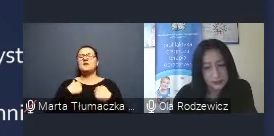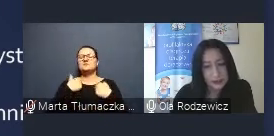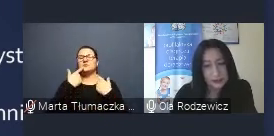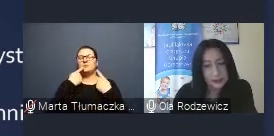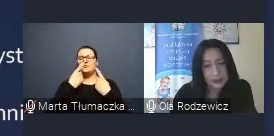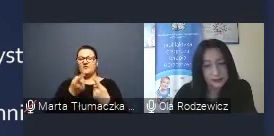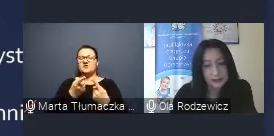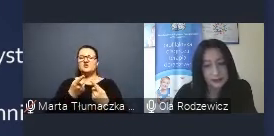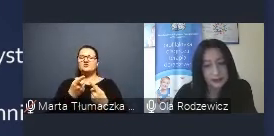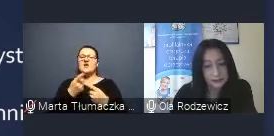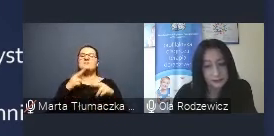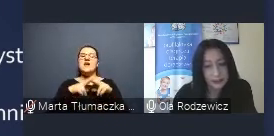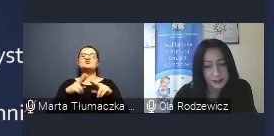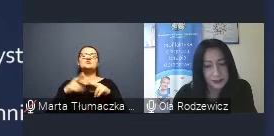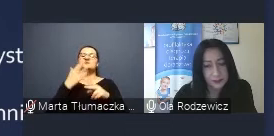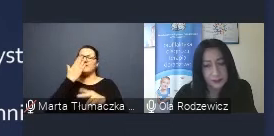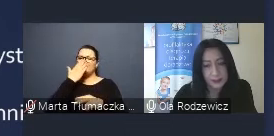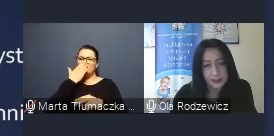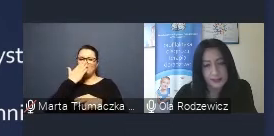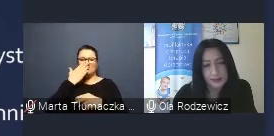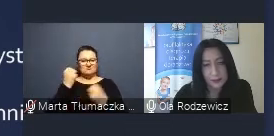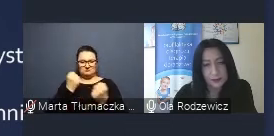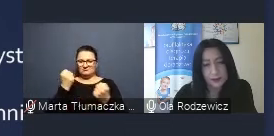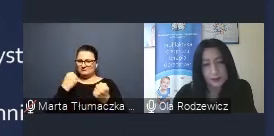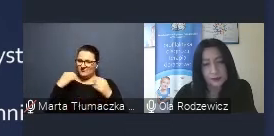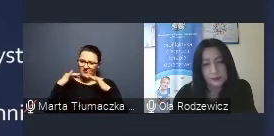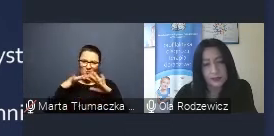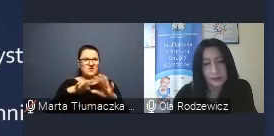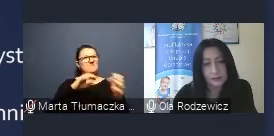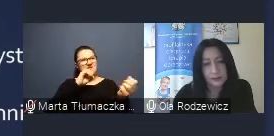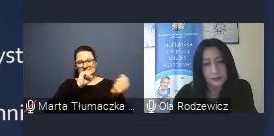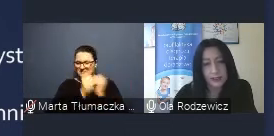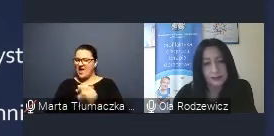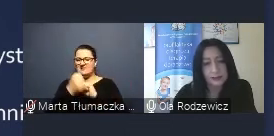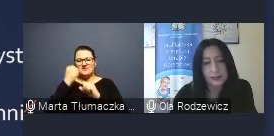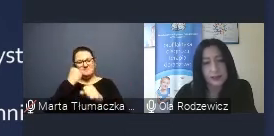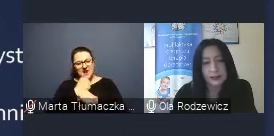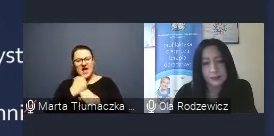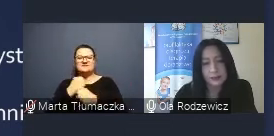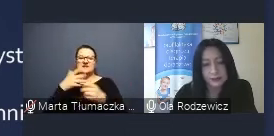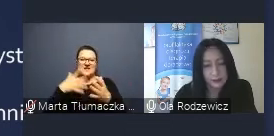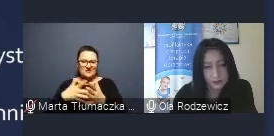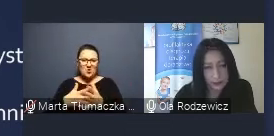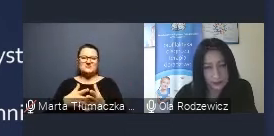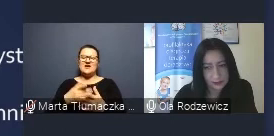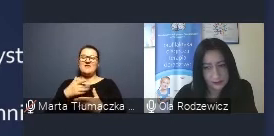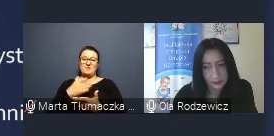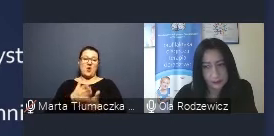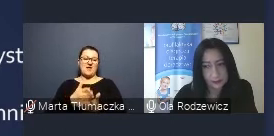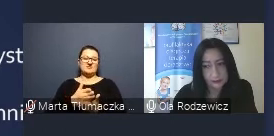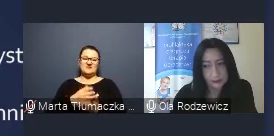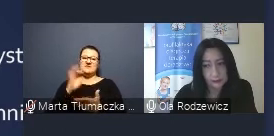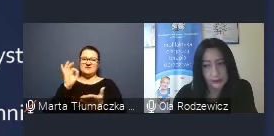narzędziem, które naprawdę wiele zmieniło w pracy i w diagnozie w naszej poradni, na pewno jest narzędzie ADOS